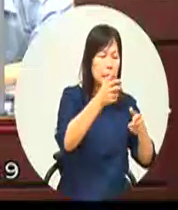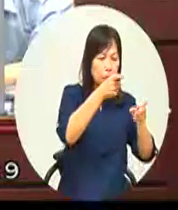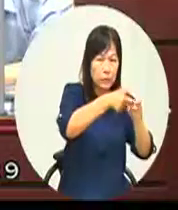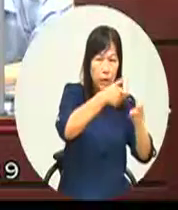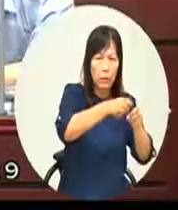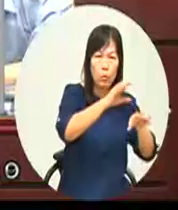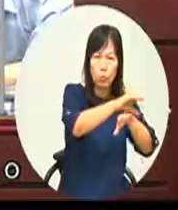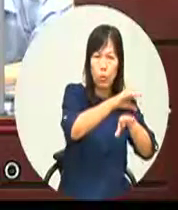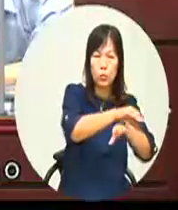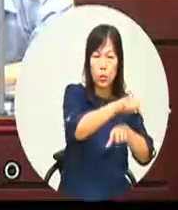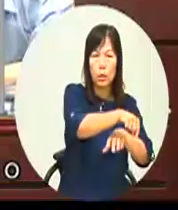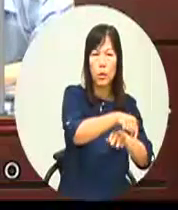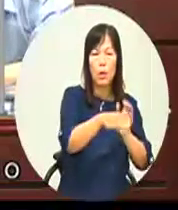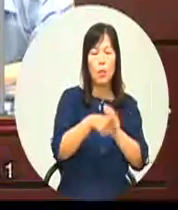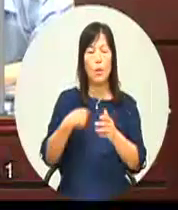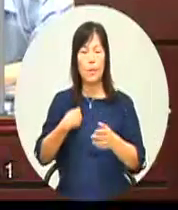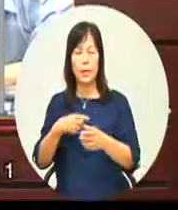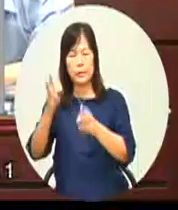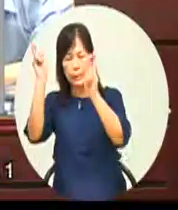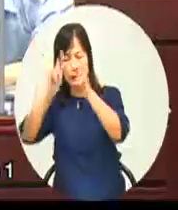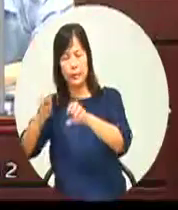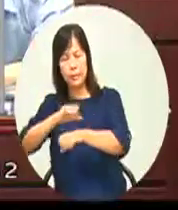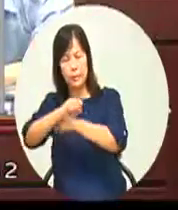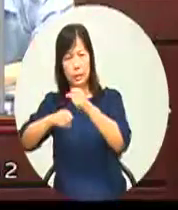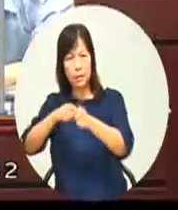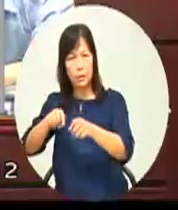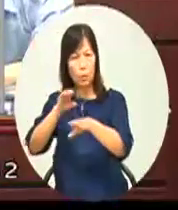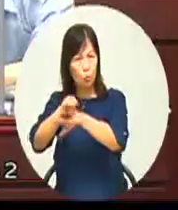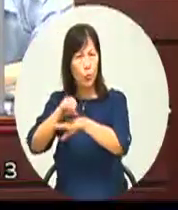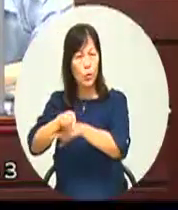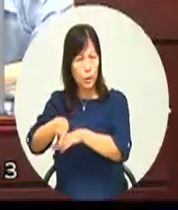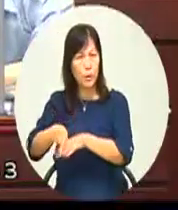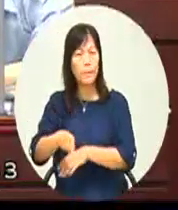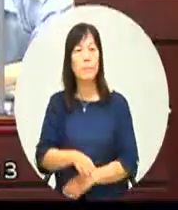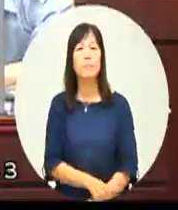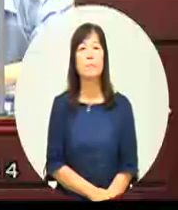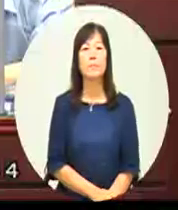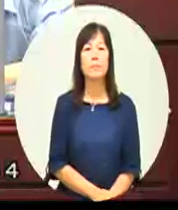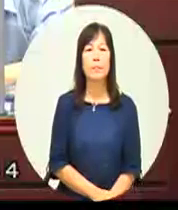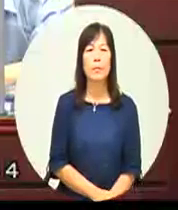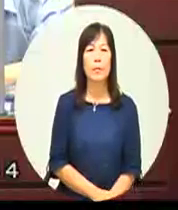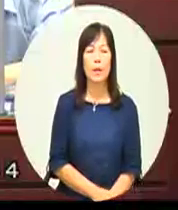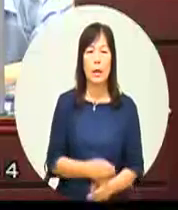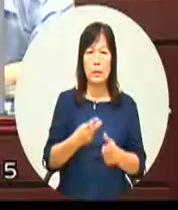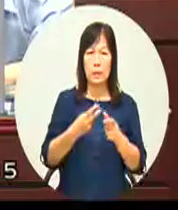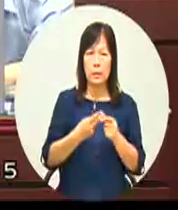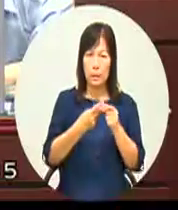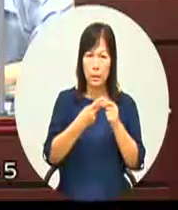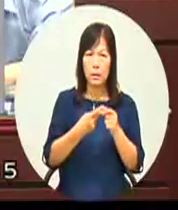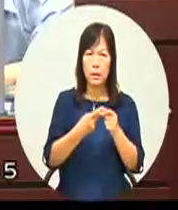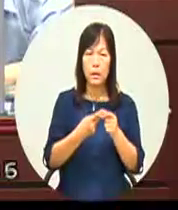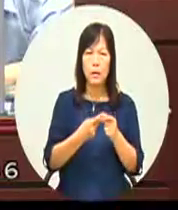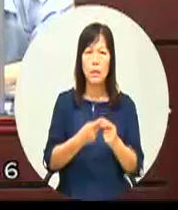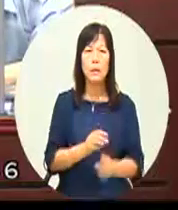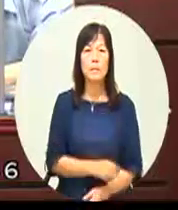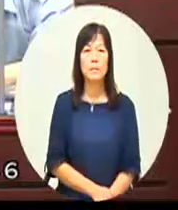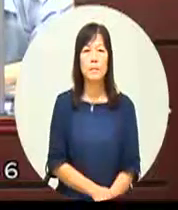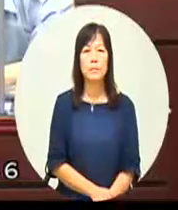的车辆、我们是用电动汽车。 是电动、 那另外他们